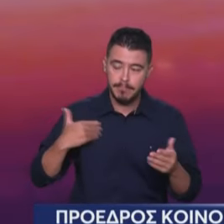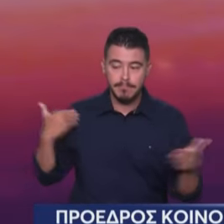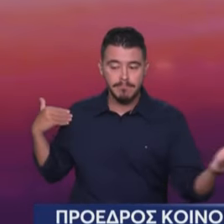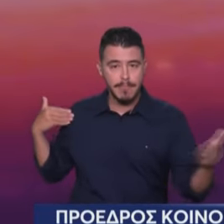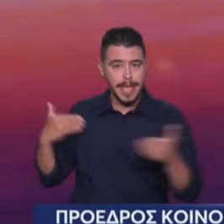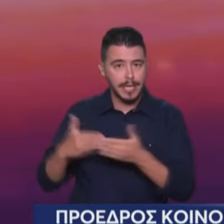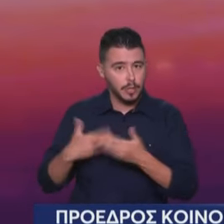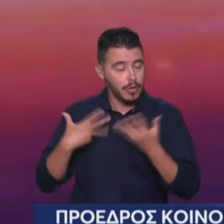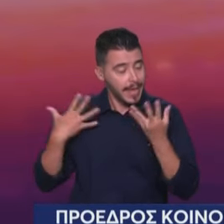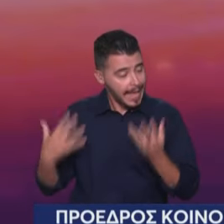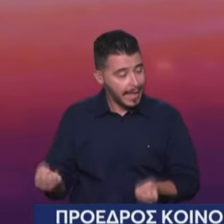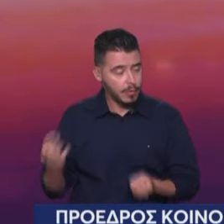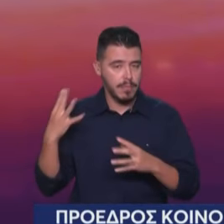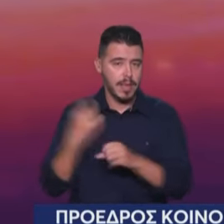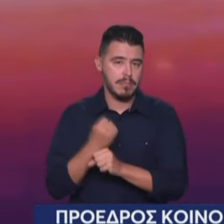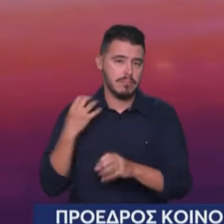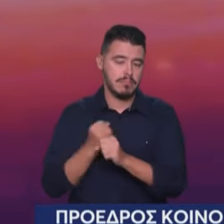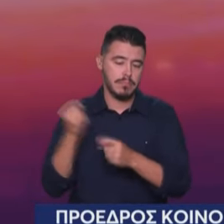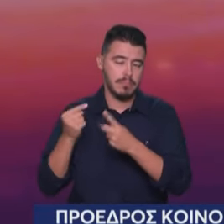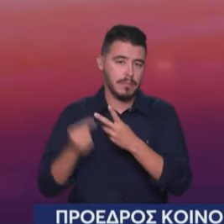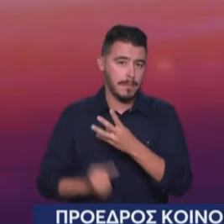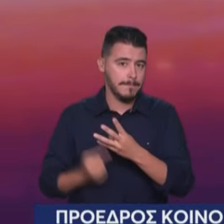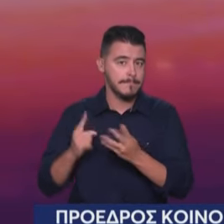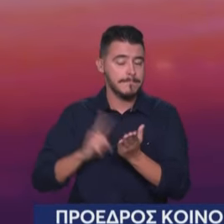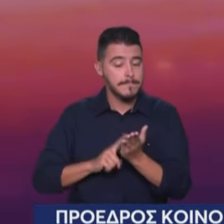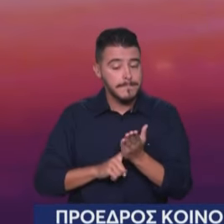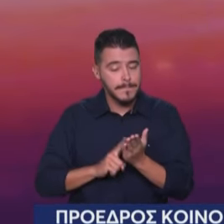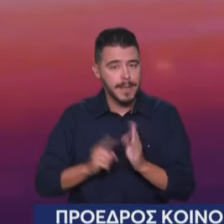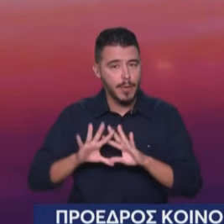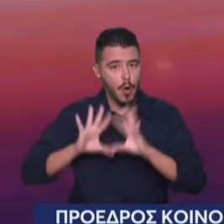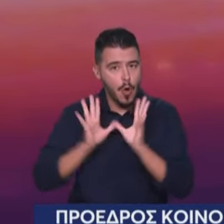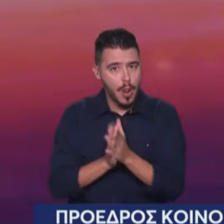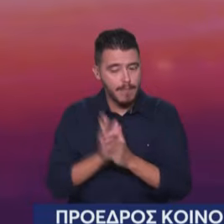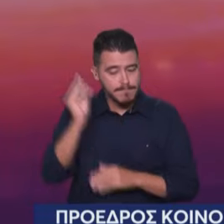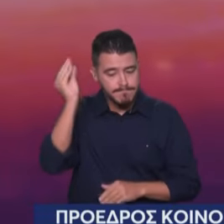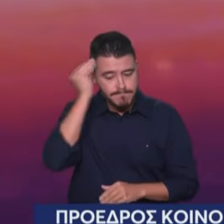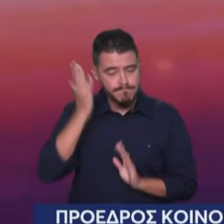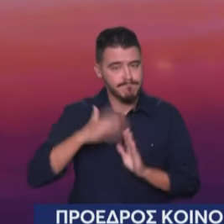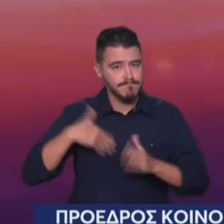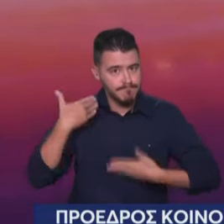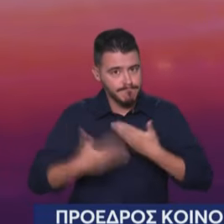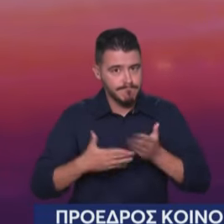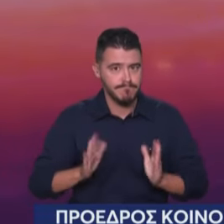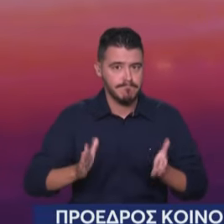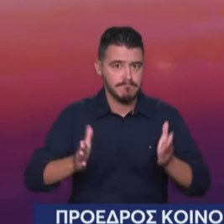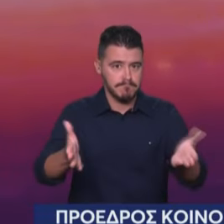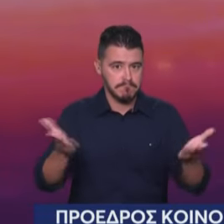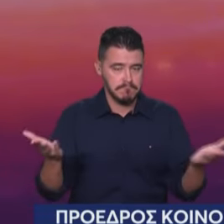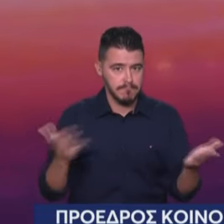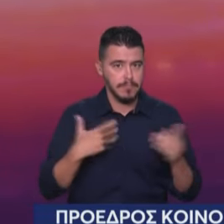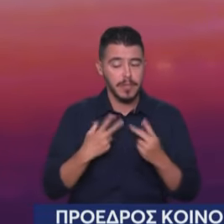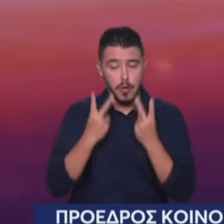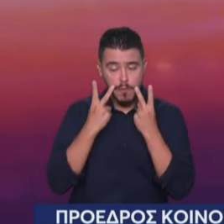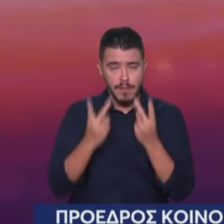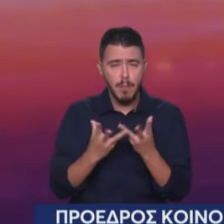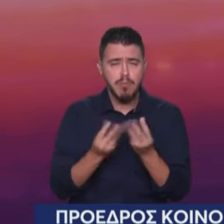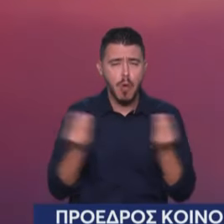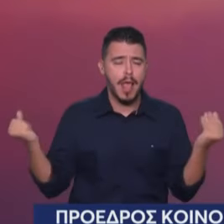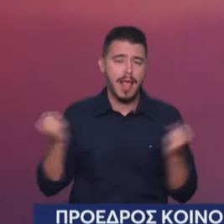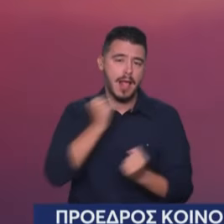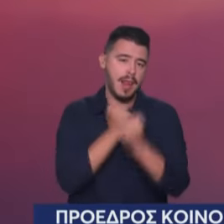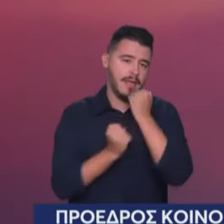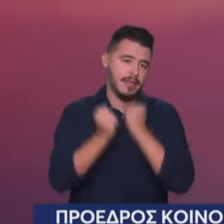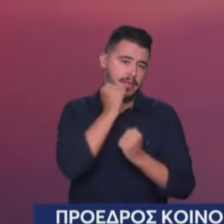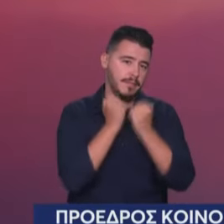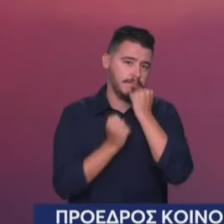να γίνεται μέχρι στιγμής. Βλέπω από τη μία μία λαθολογία και από την άλλη βλέπω μία. Ξέρετε, κύριε Πρόεδρε, εκεί θέλω να οδηγήσω την